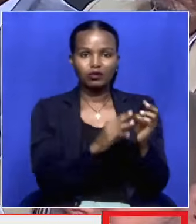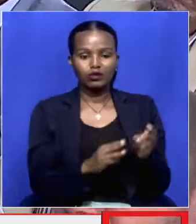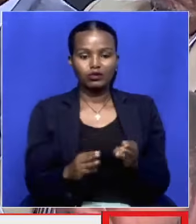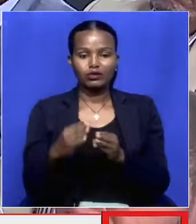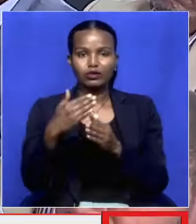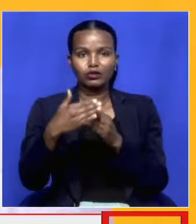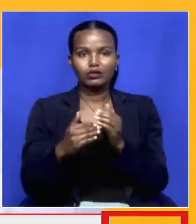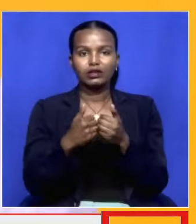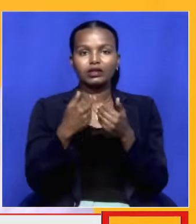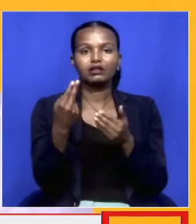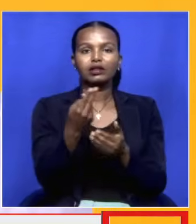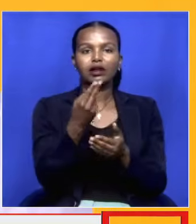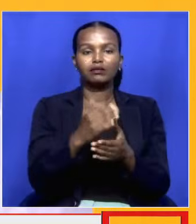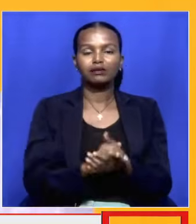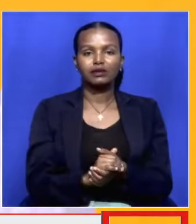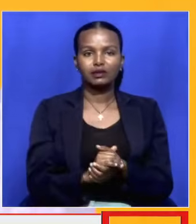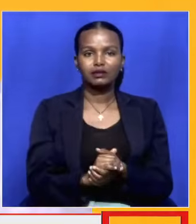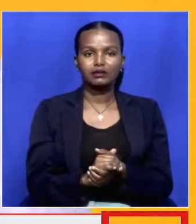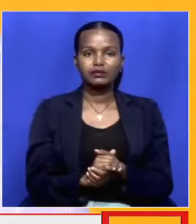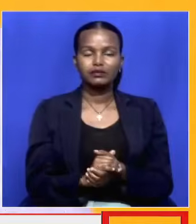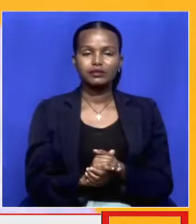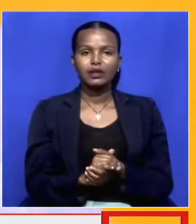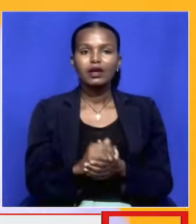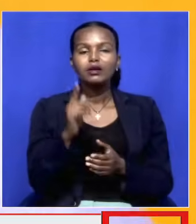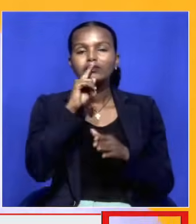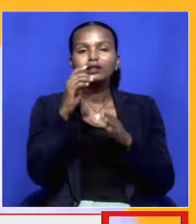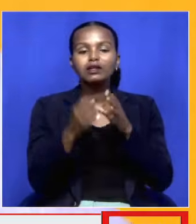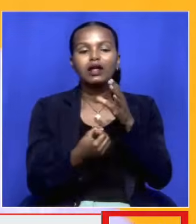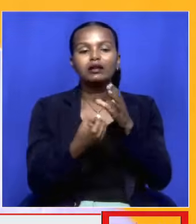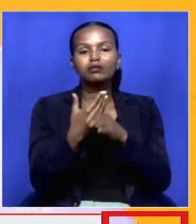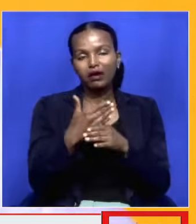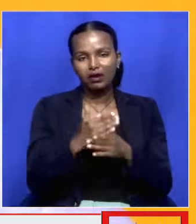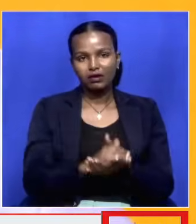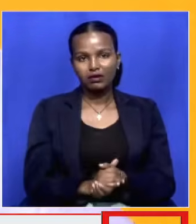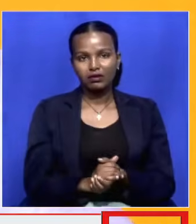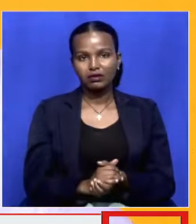እንዴት እንጠቀምበት፣ ምን እናልማበት፣